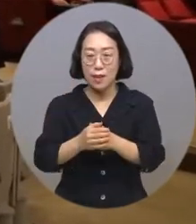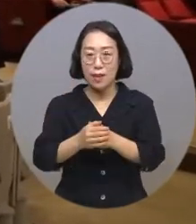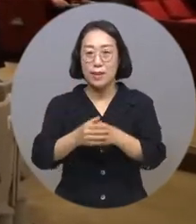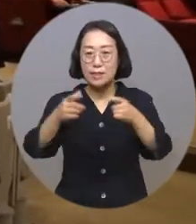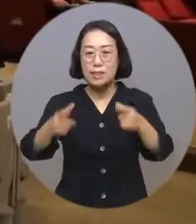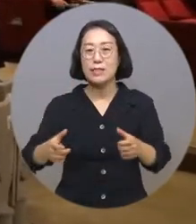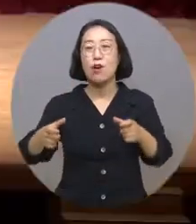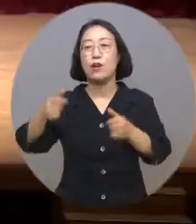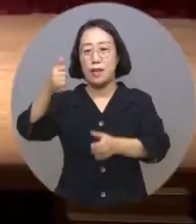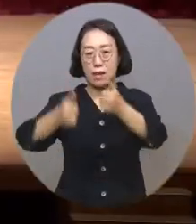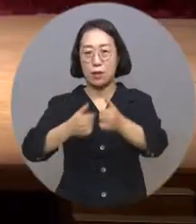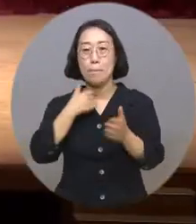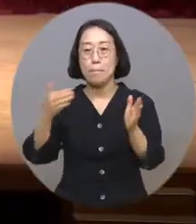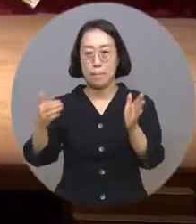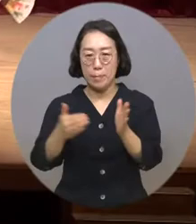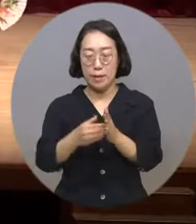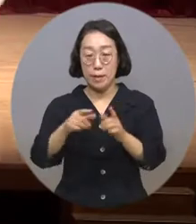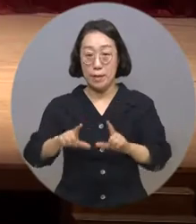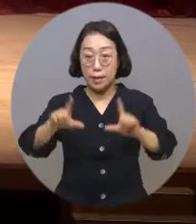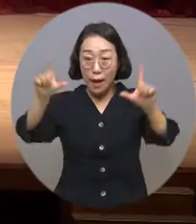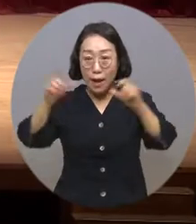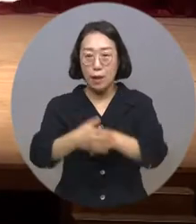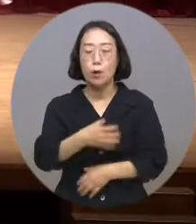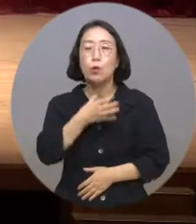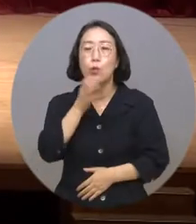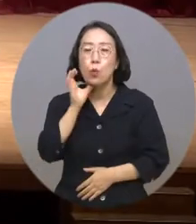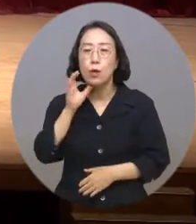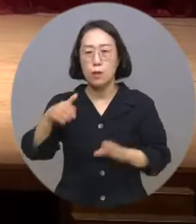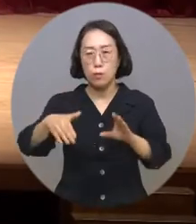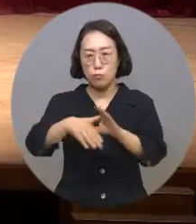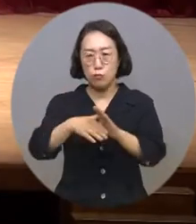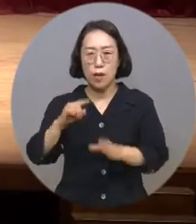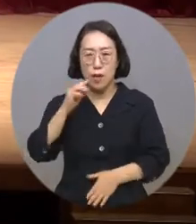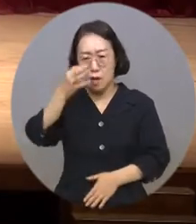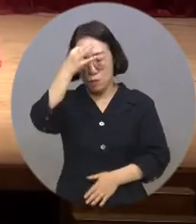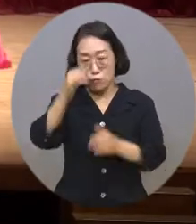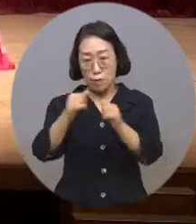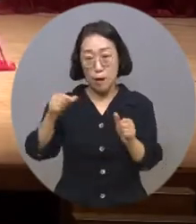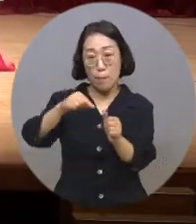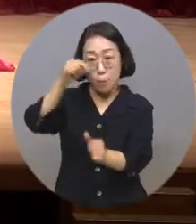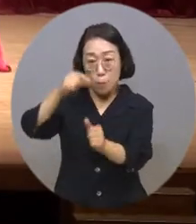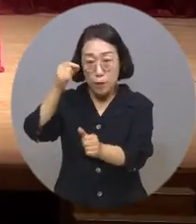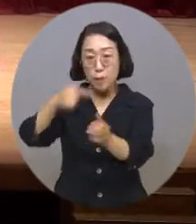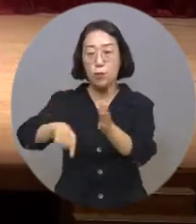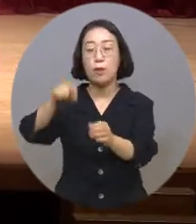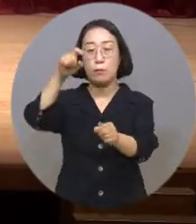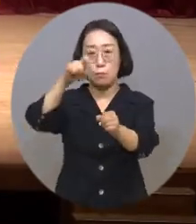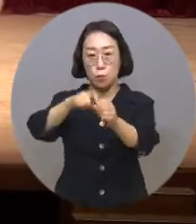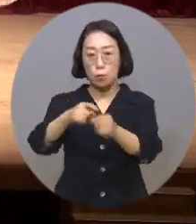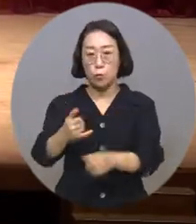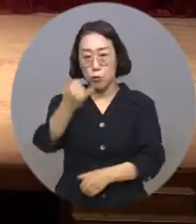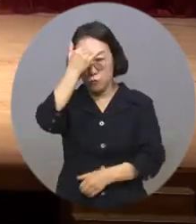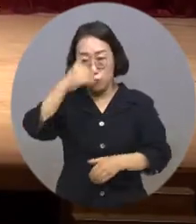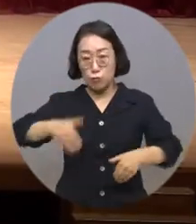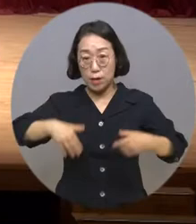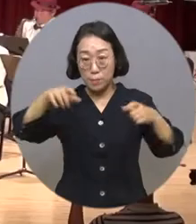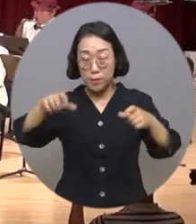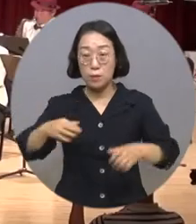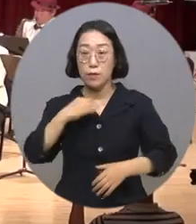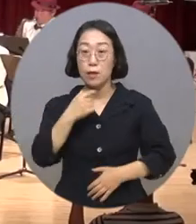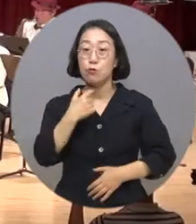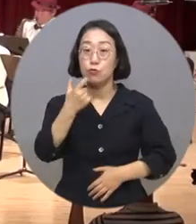예선이 열렸습니다. 이날 행사는 어르신 문화예술가를 발굴하기 위해 진행된 행사로 충남 지역 60세 이상